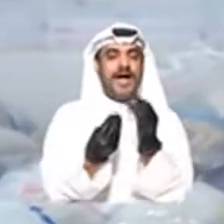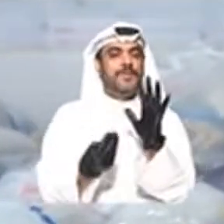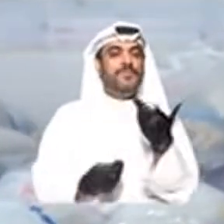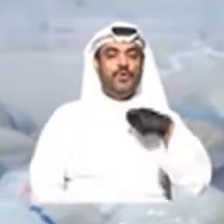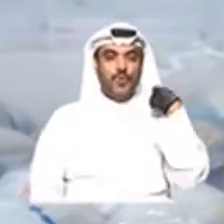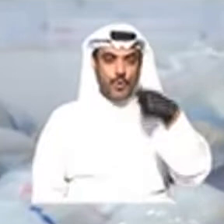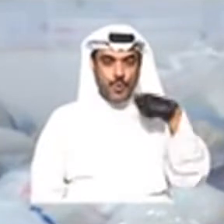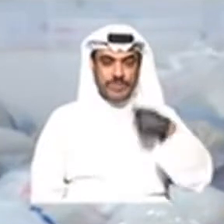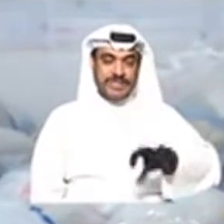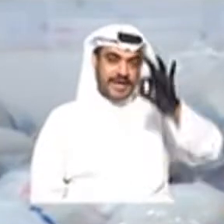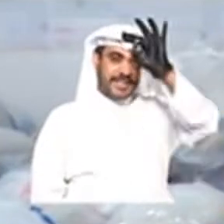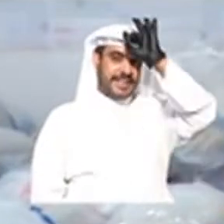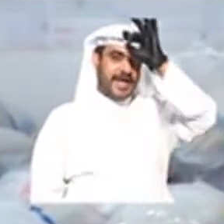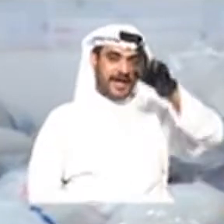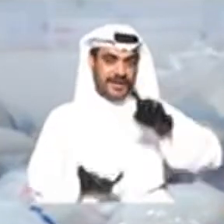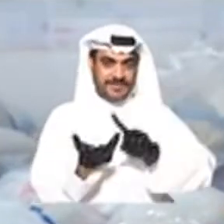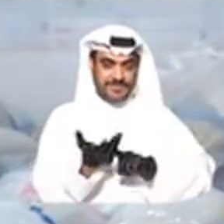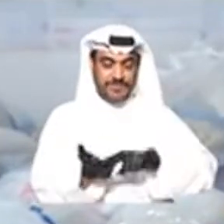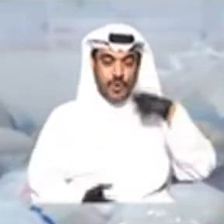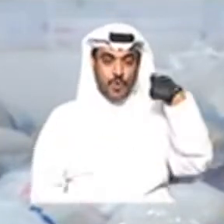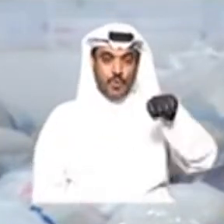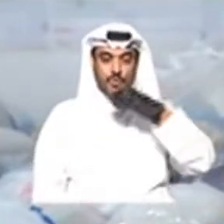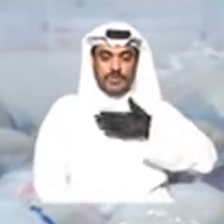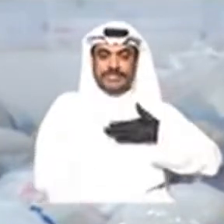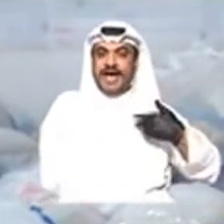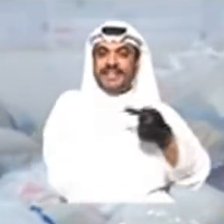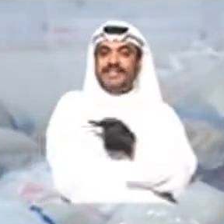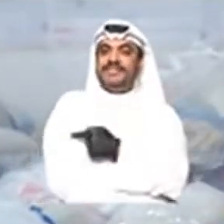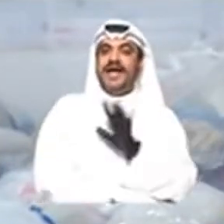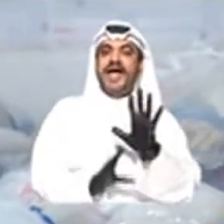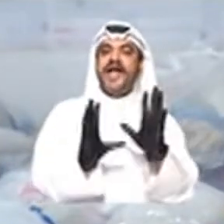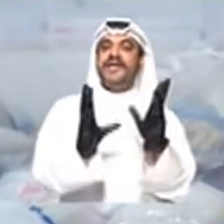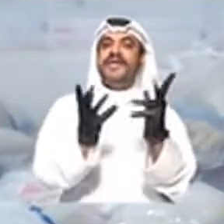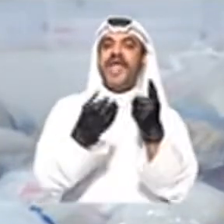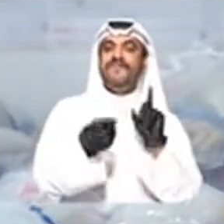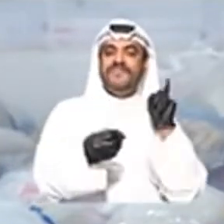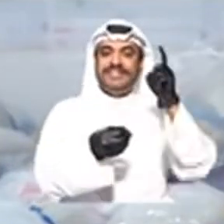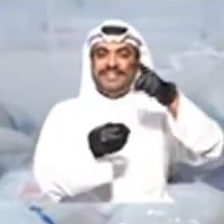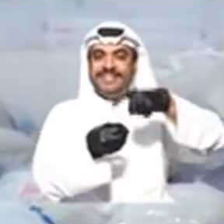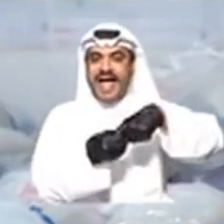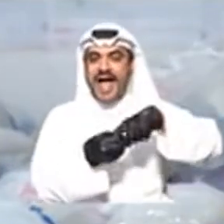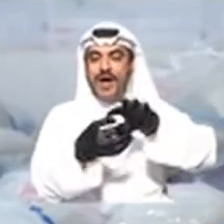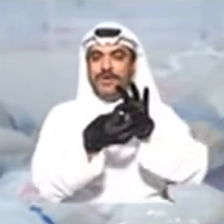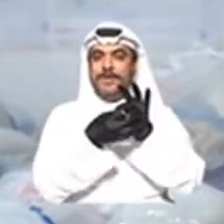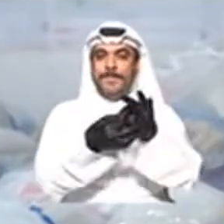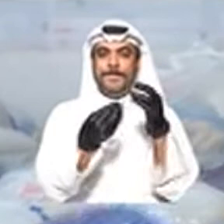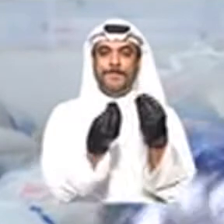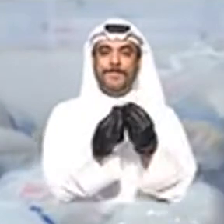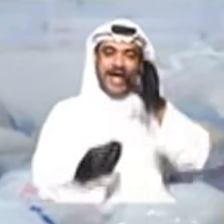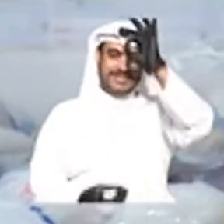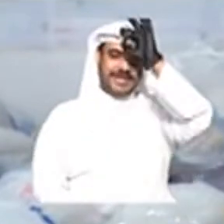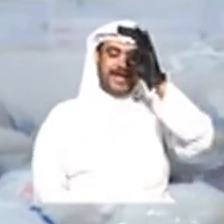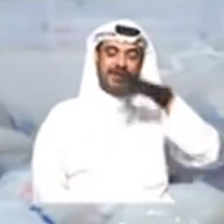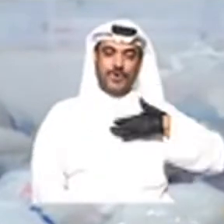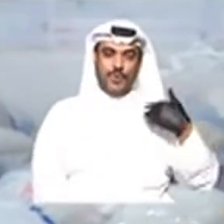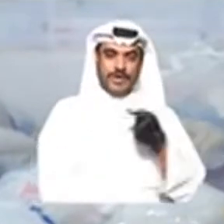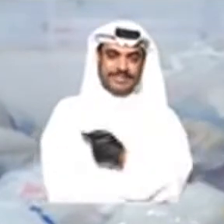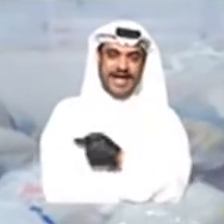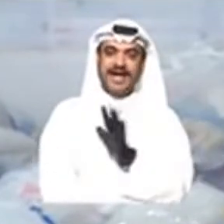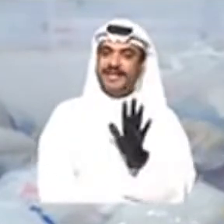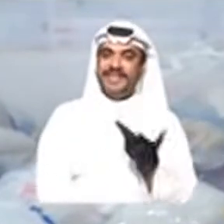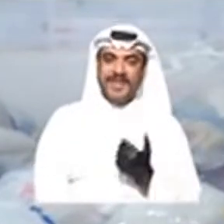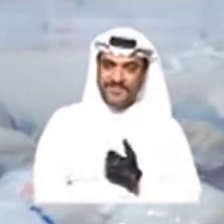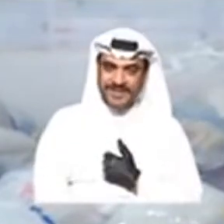وزارة الداخلية ووزارة الصحة، حدث عن أيضا تعاونكم المثمر مع هذه الجهات. نعم أكيد، يعني